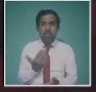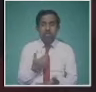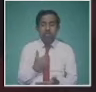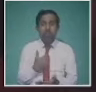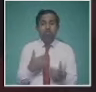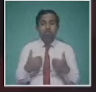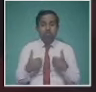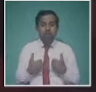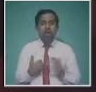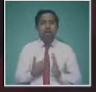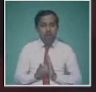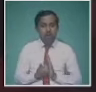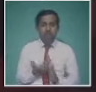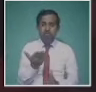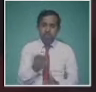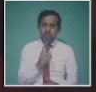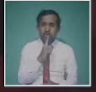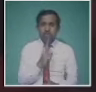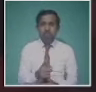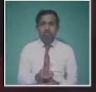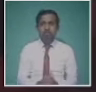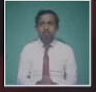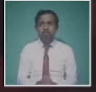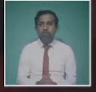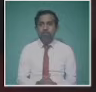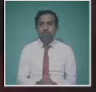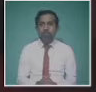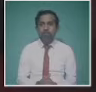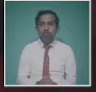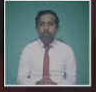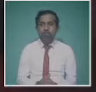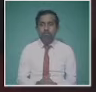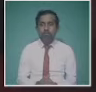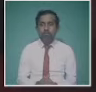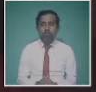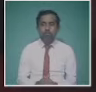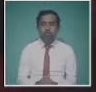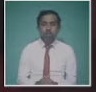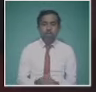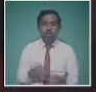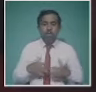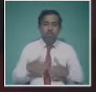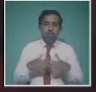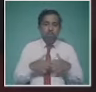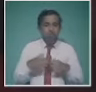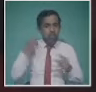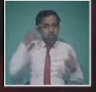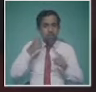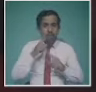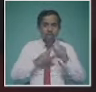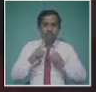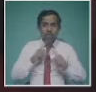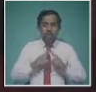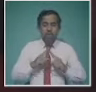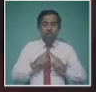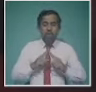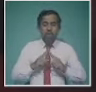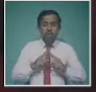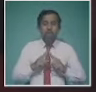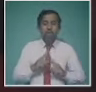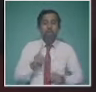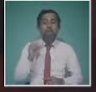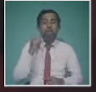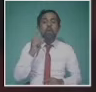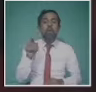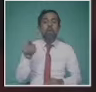ඉතාම ගෞරවයෙන් උතුමාගෙන් ඉල්ලා සිටිනවා. දැන් මේ අර්බුදයක් ගැන කතා කරනවා. කවුද මේ අර්බුදයේ පීතෘත්වය